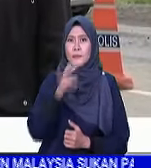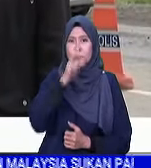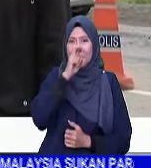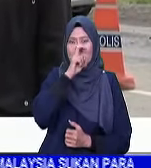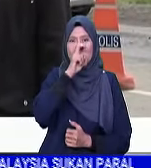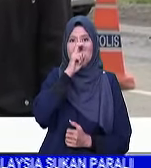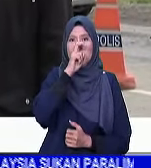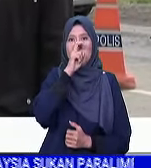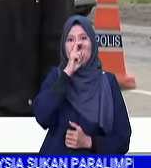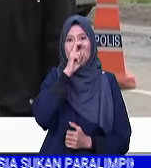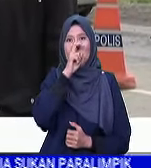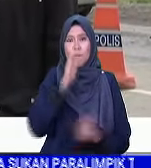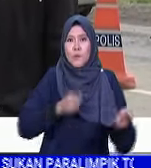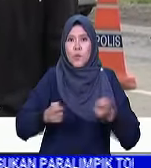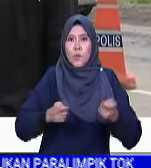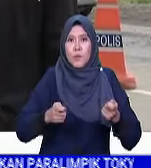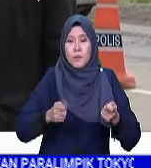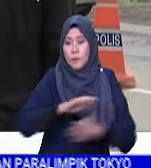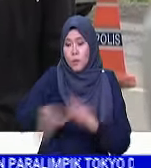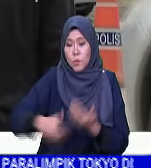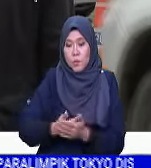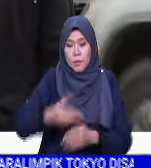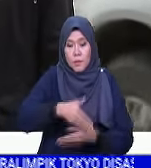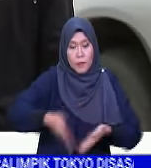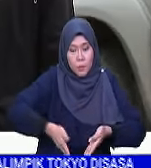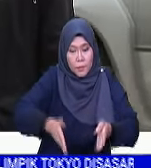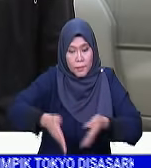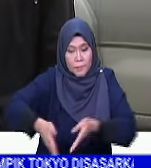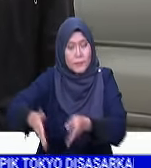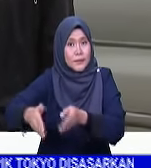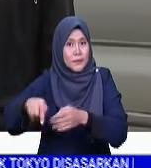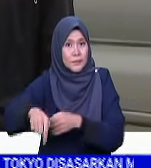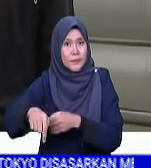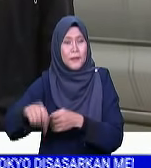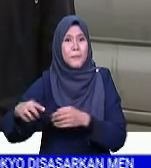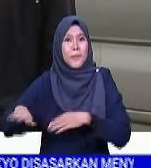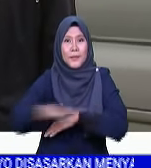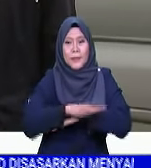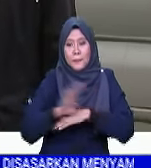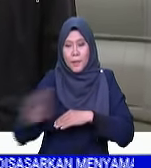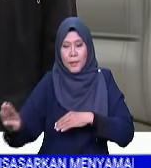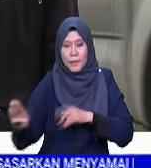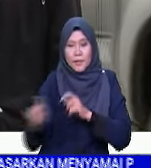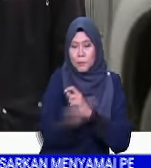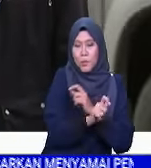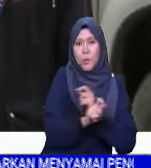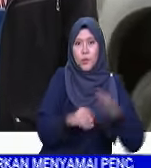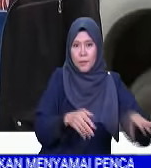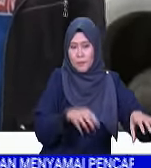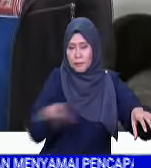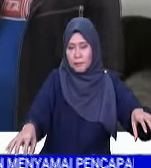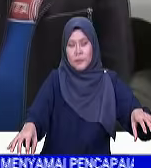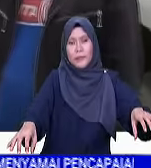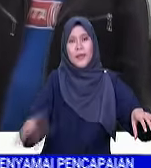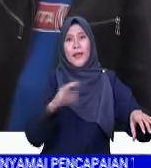memperketatkan di semua laluan yang menghubungkan antara pantai barat ke pantai timur dan juga pantai barat